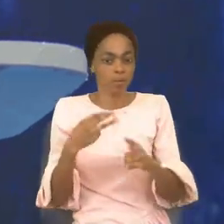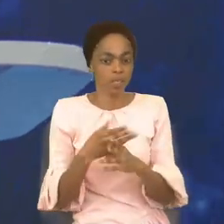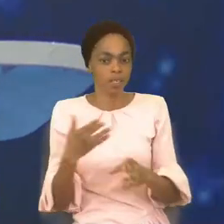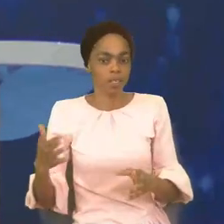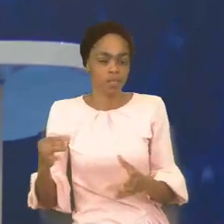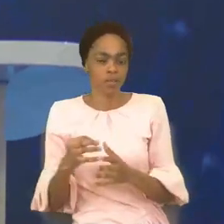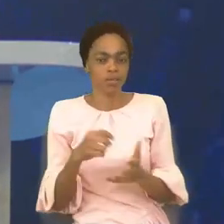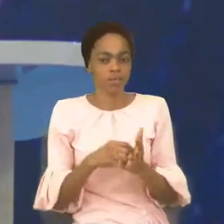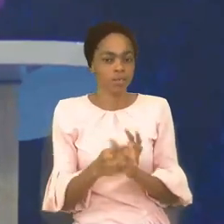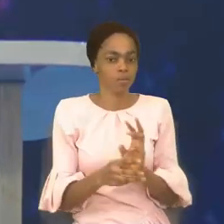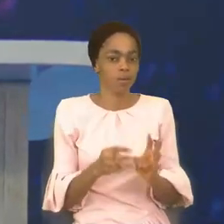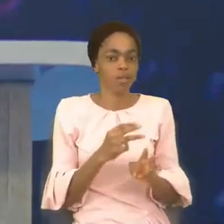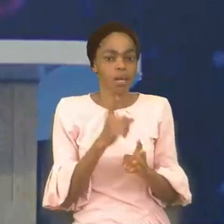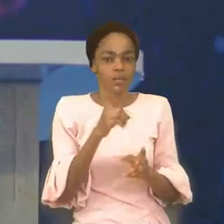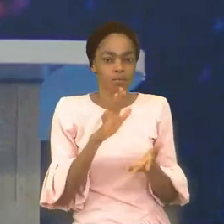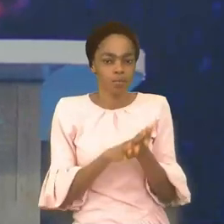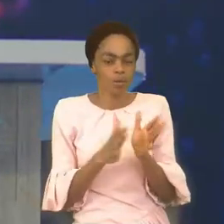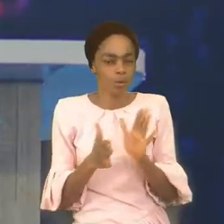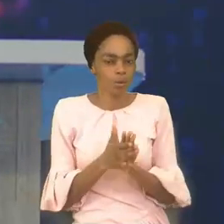pour devenir